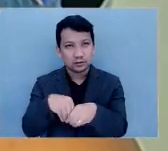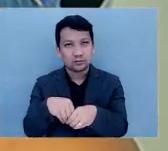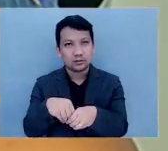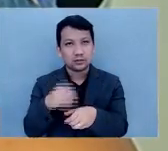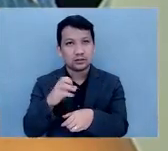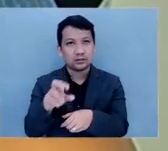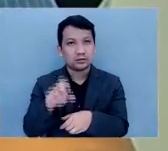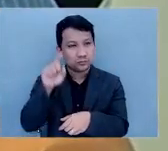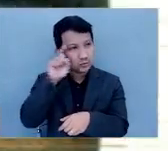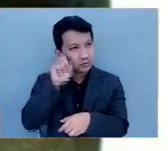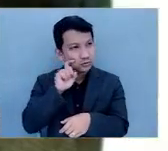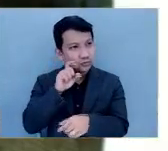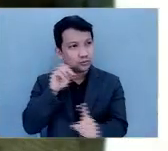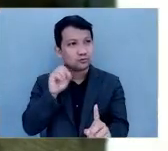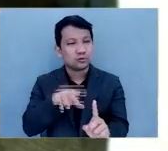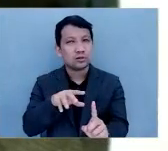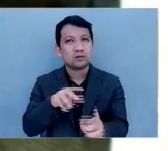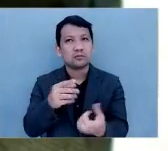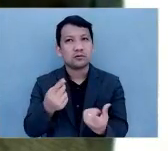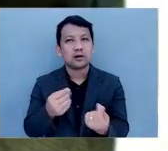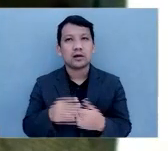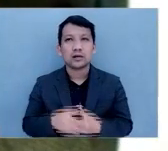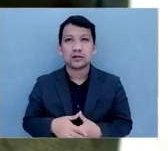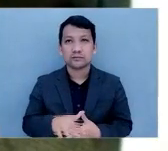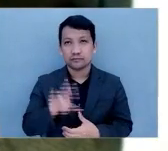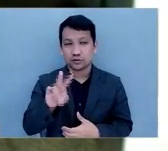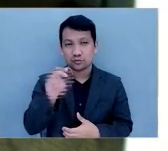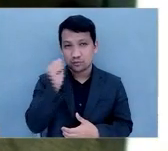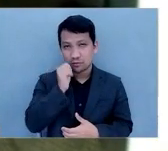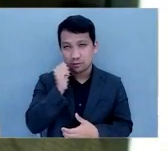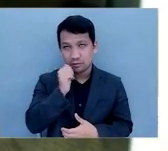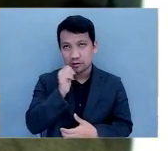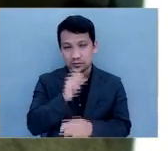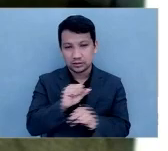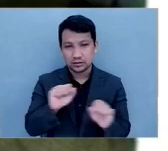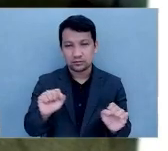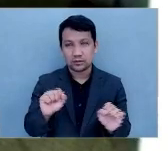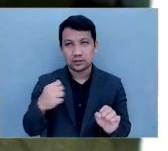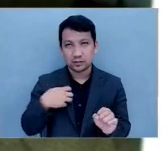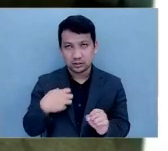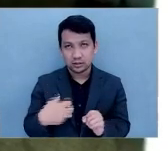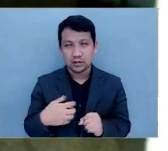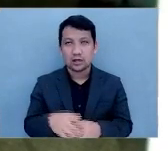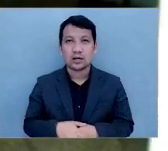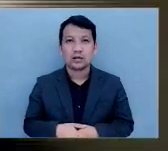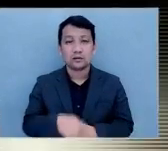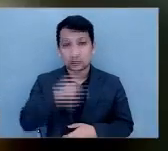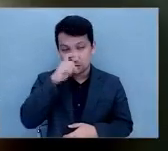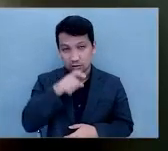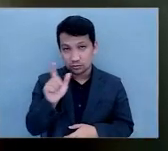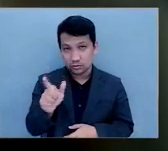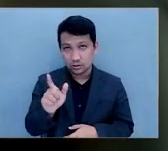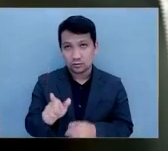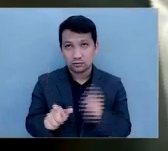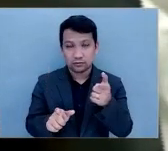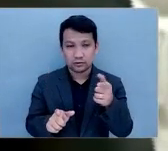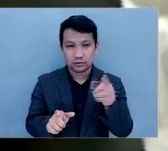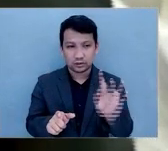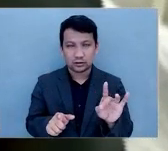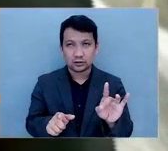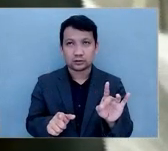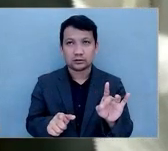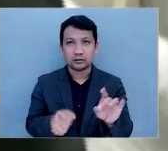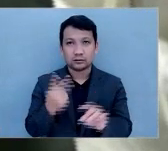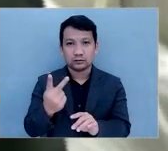sexual exploitation pitong babaeng Chinese ang nasagip ng mga pulis nasa edad 20 hanggang 28 sila at